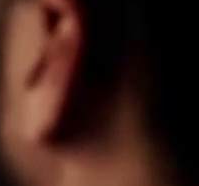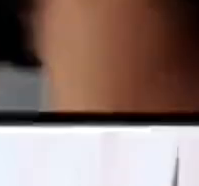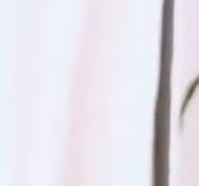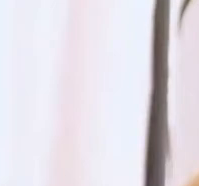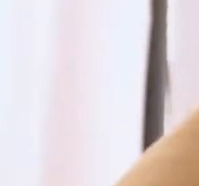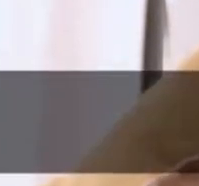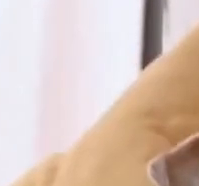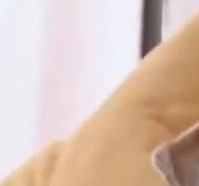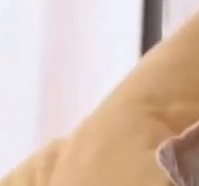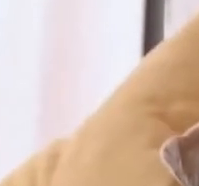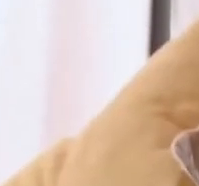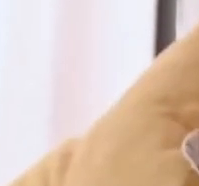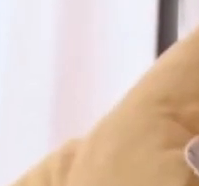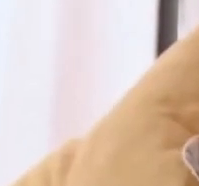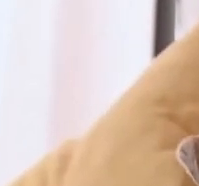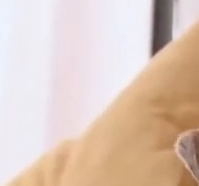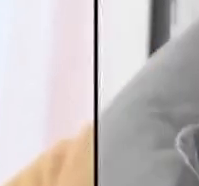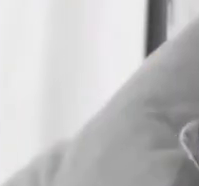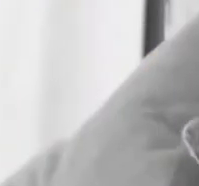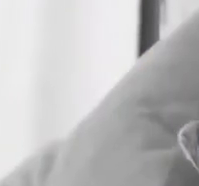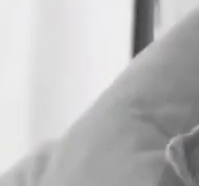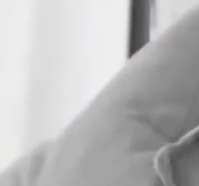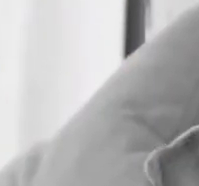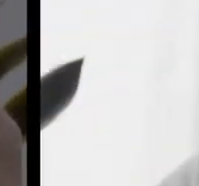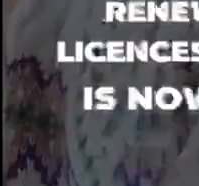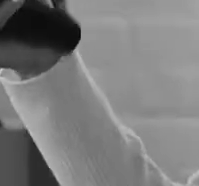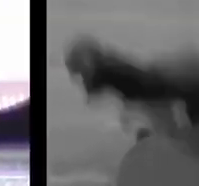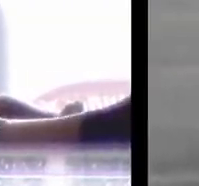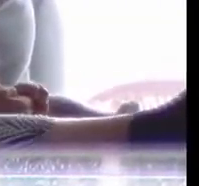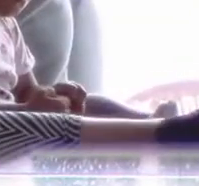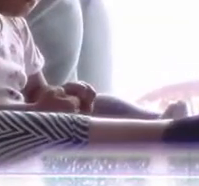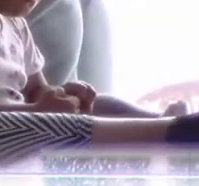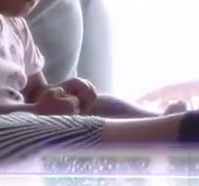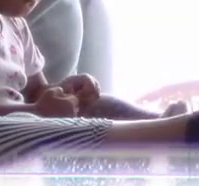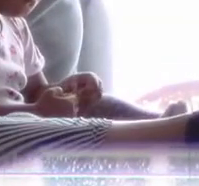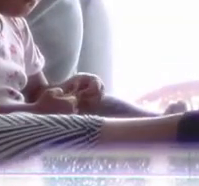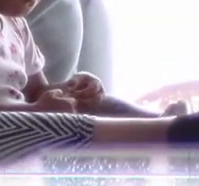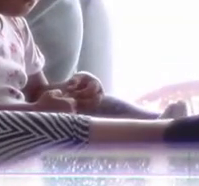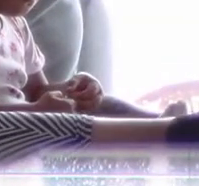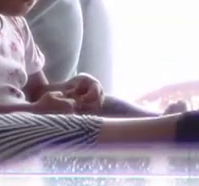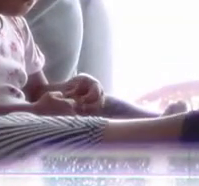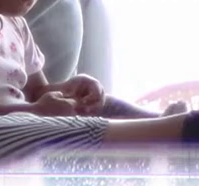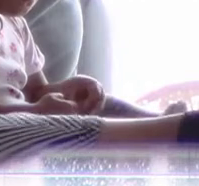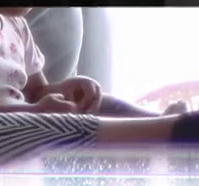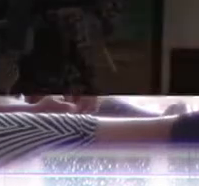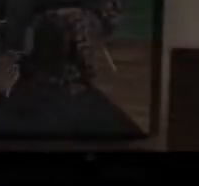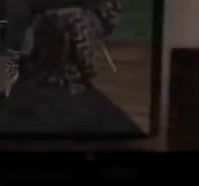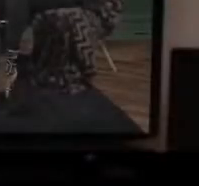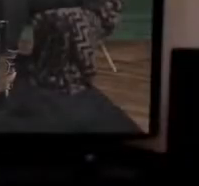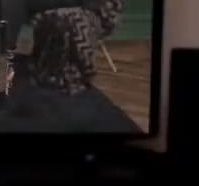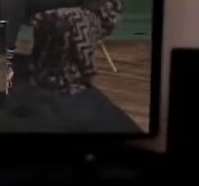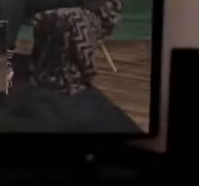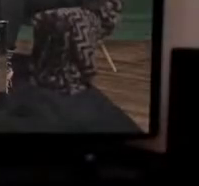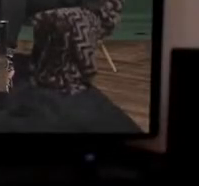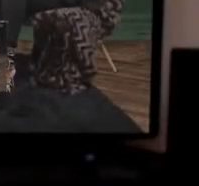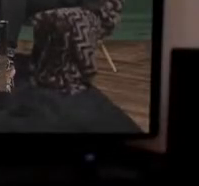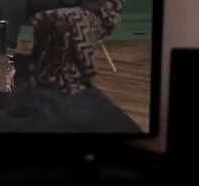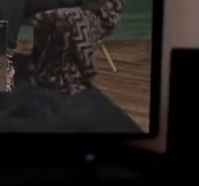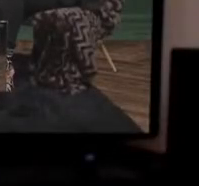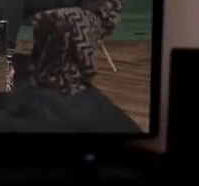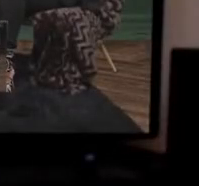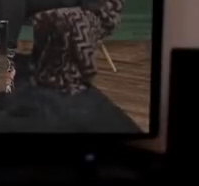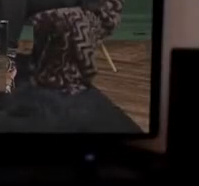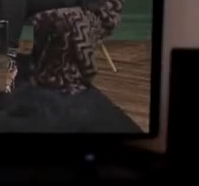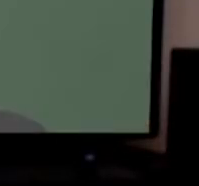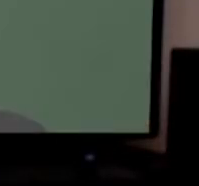Renewal of TV licenses for 2024 is now open. Here is a quick reminder. A